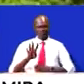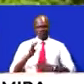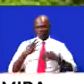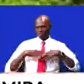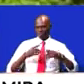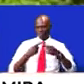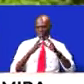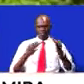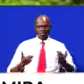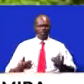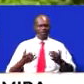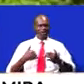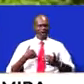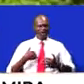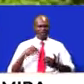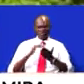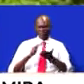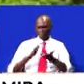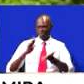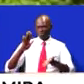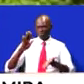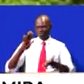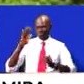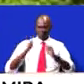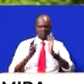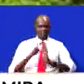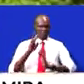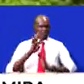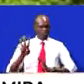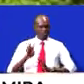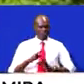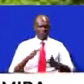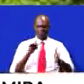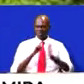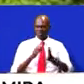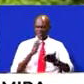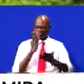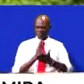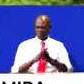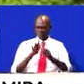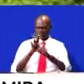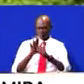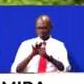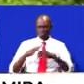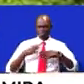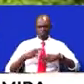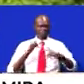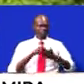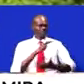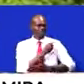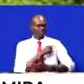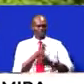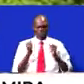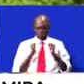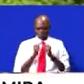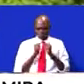hii tuko na zaidi ya 24. So hiyo imeleta congestion kwa mochari, pia